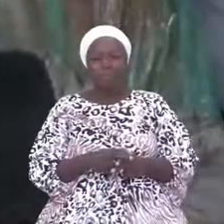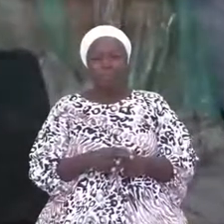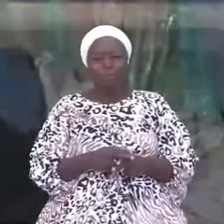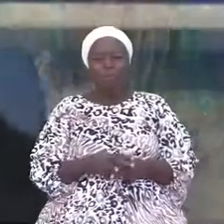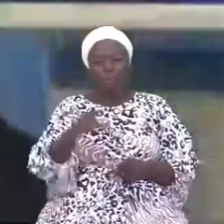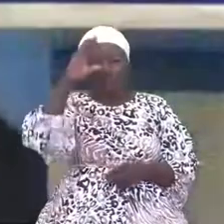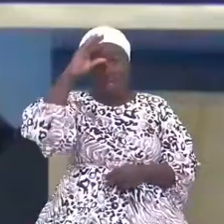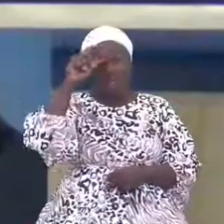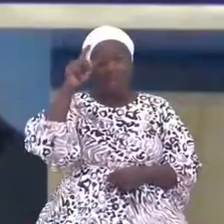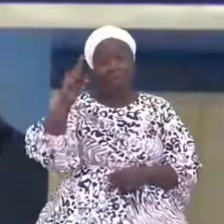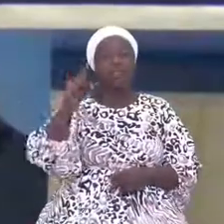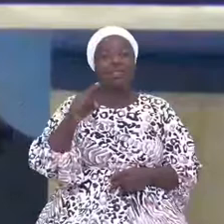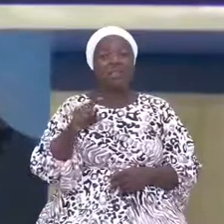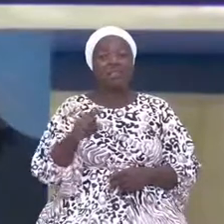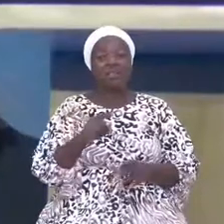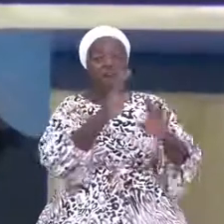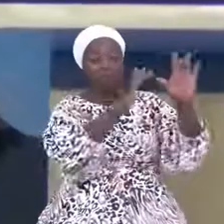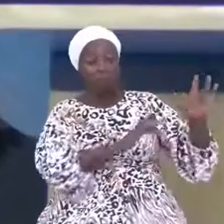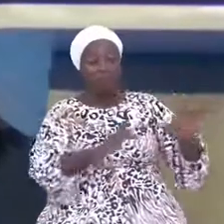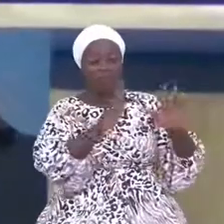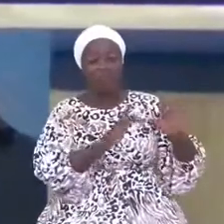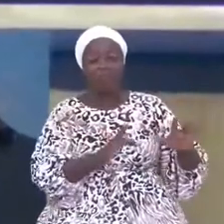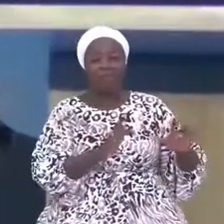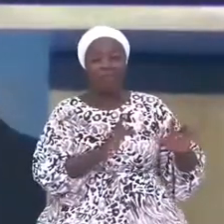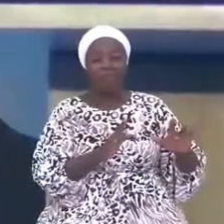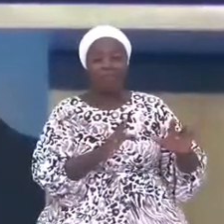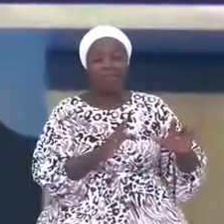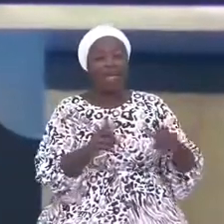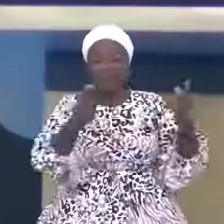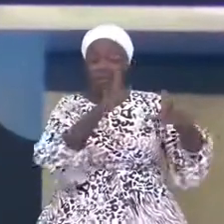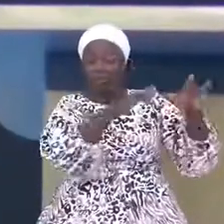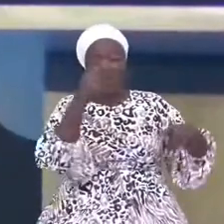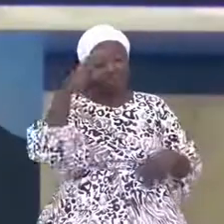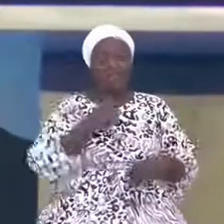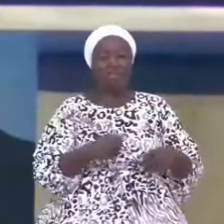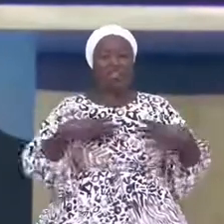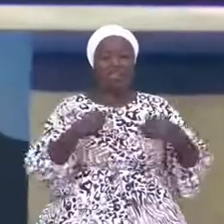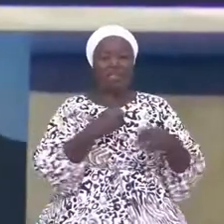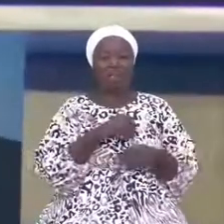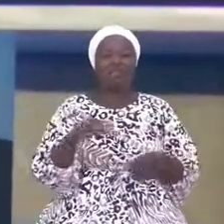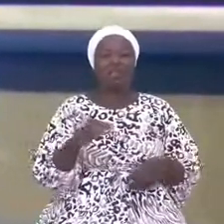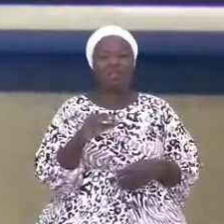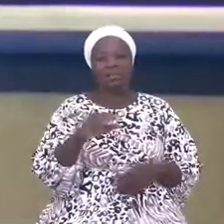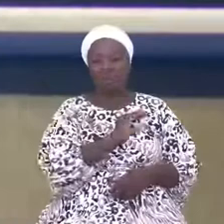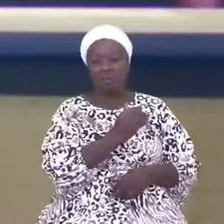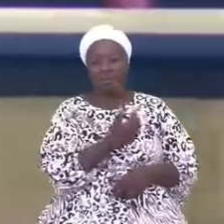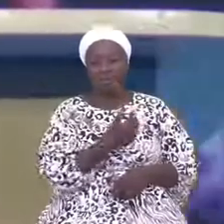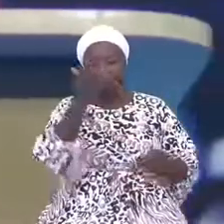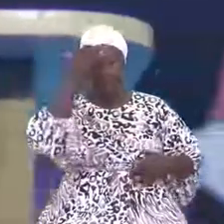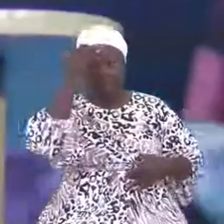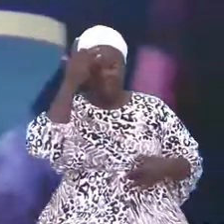les satisfaire au nom de Jésus. Sa miséricorde multiple, multiforme pour le rétablissement des